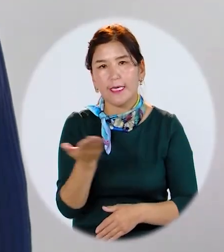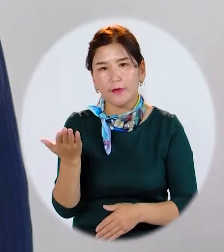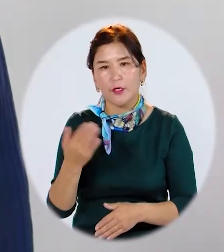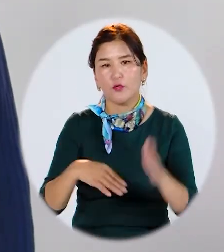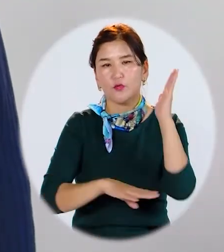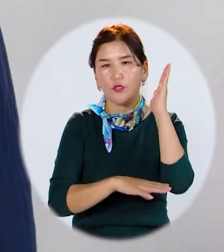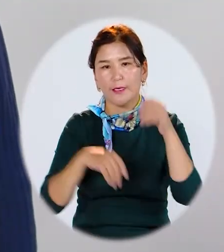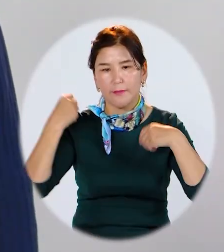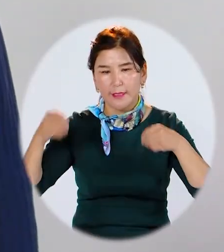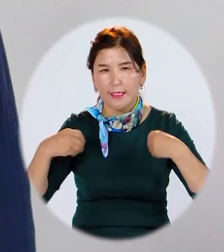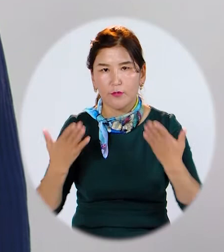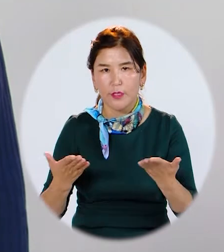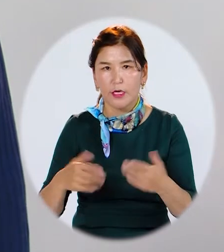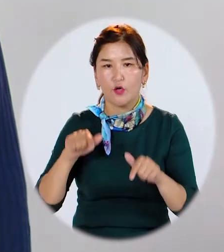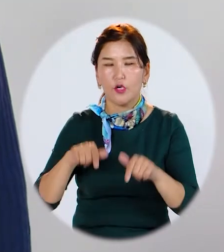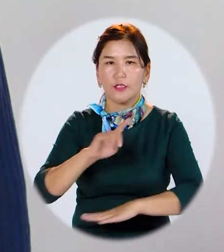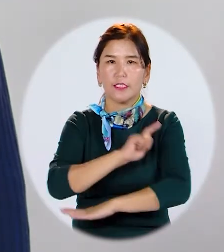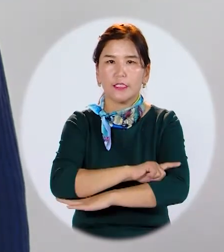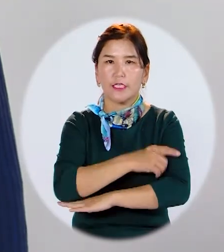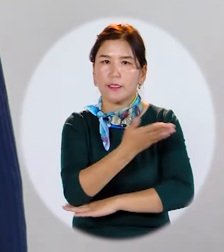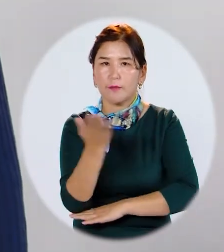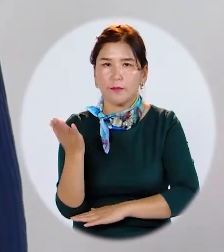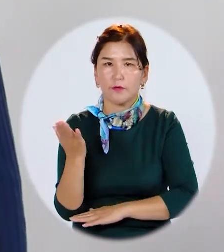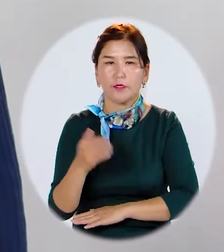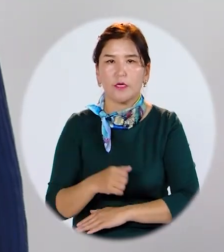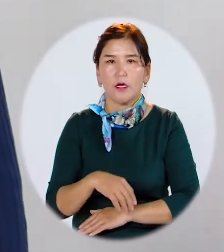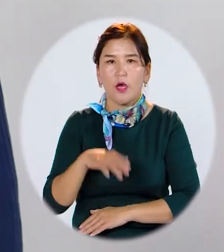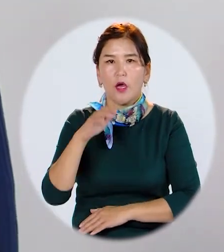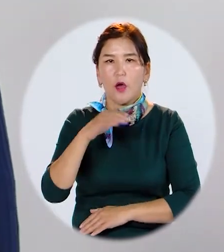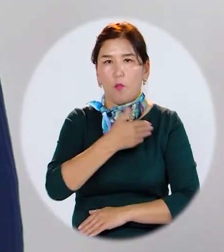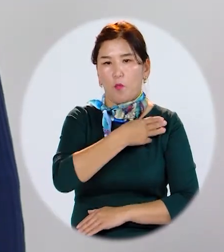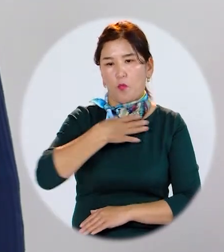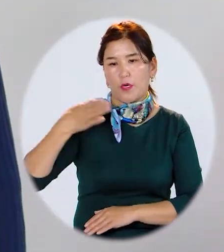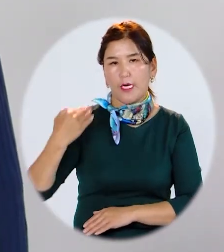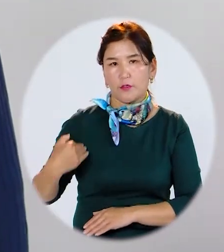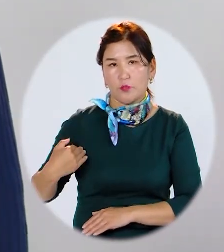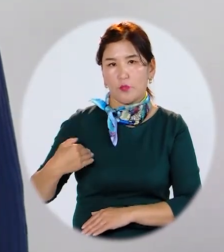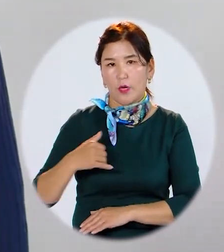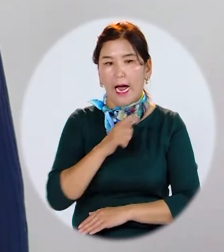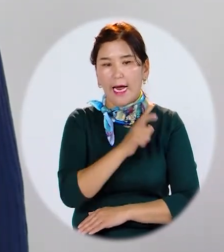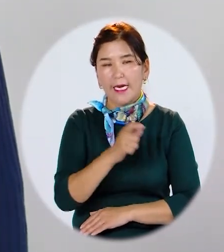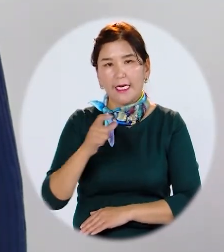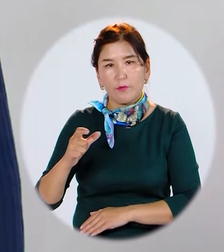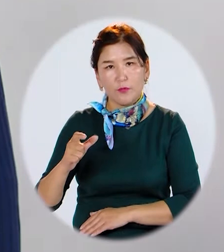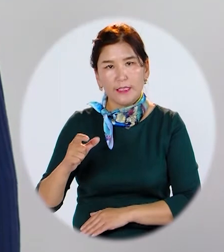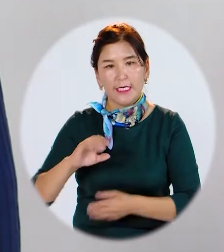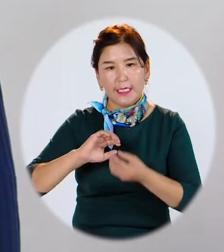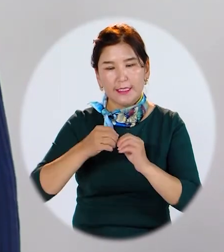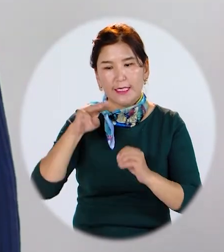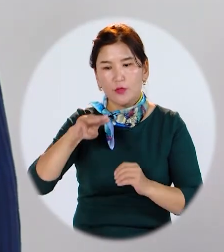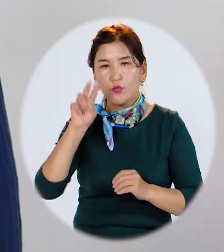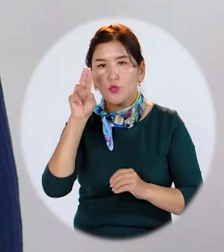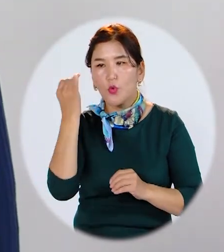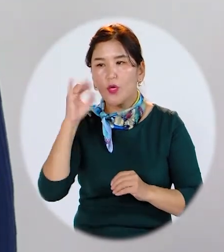өнөөдрийн мэндийг хүргэе. Өнөөдрийн хичээлээр бид хүн бороозон олны эдлэж хэрэглэж ирсэн түйсэн сав,